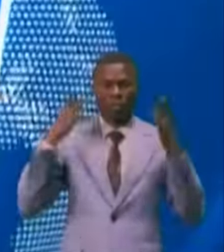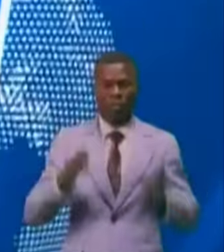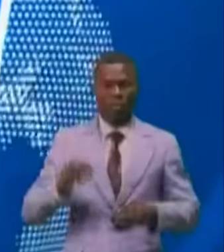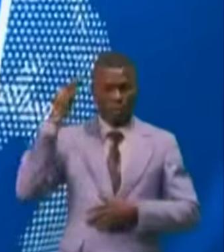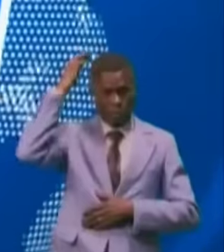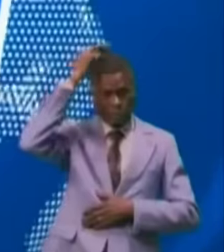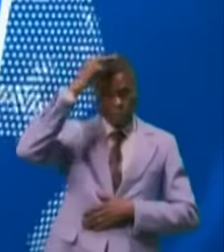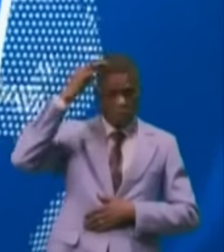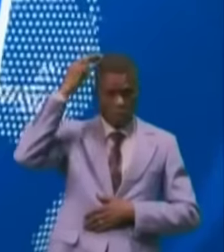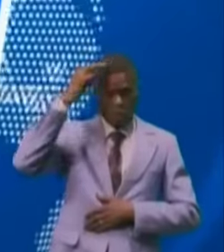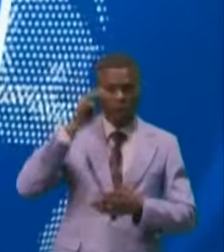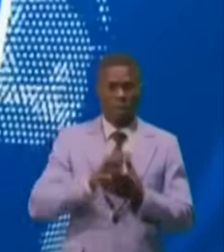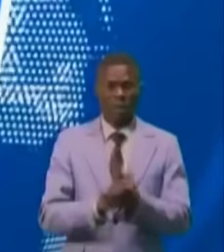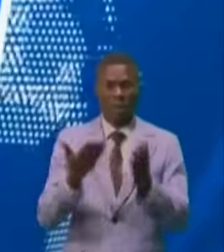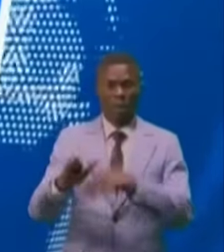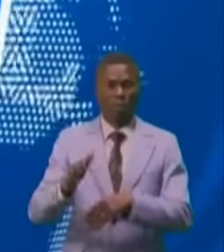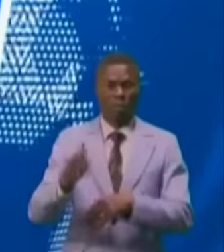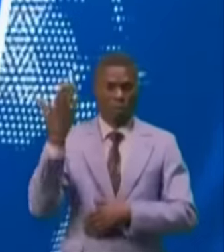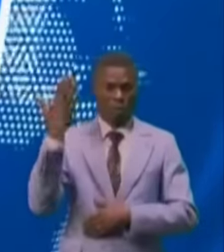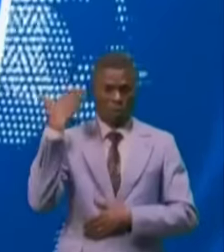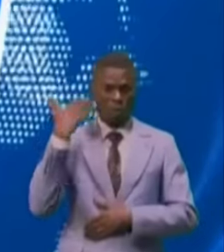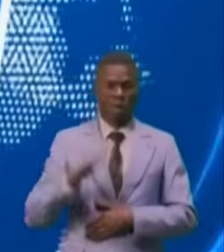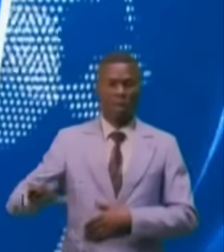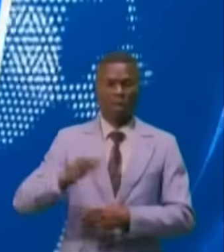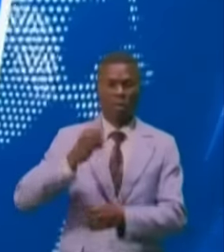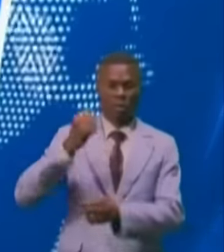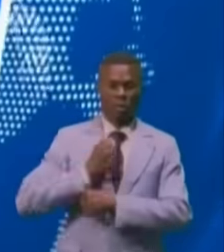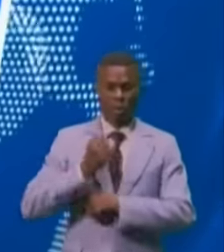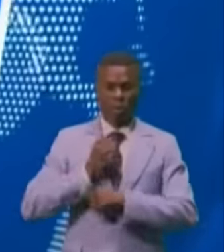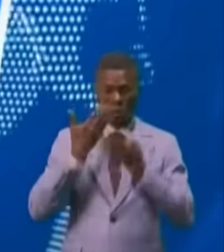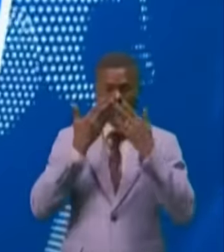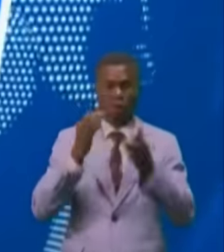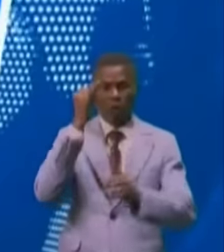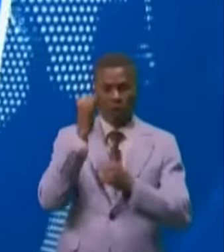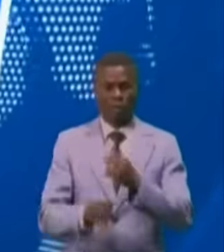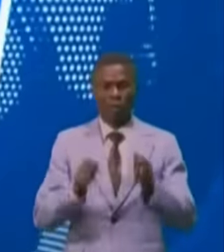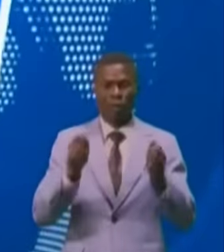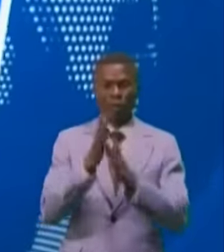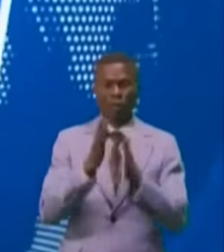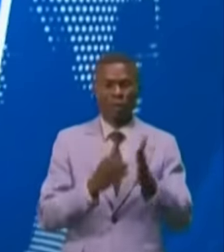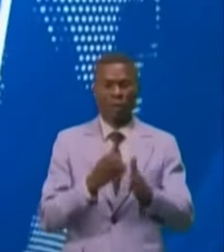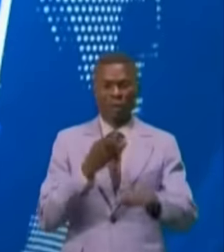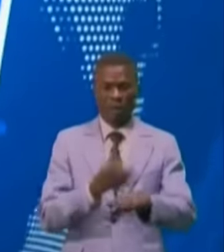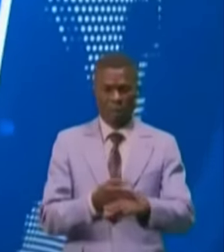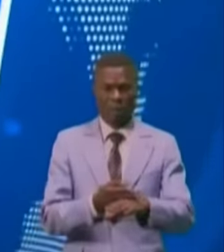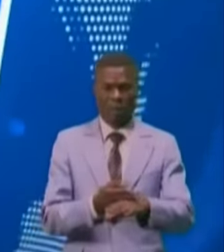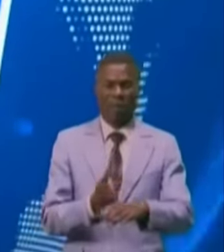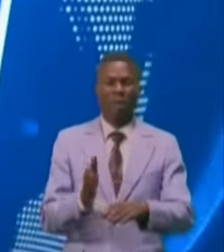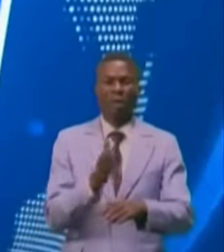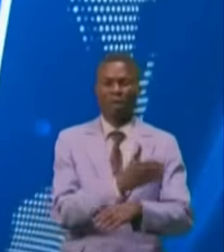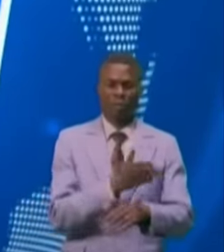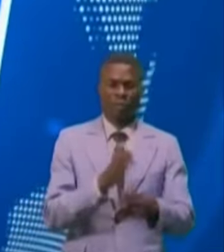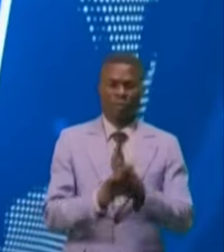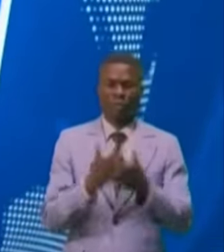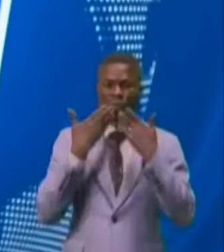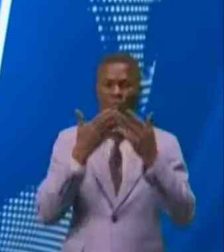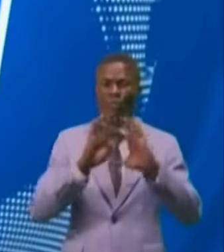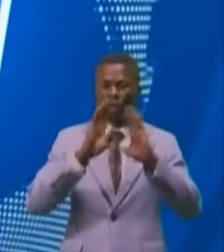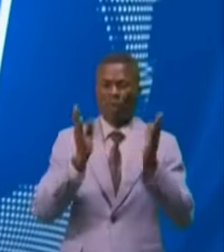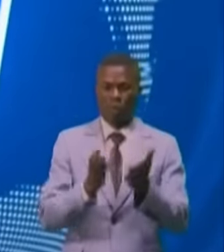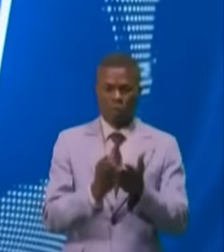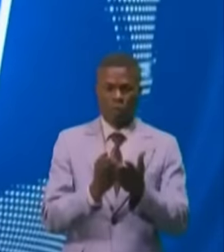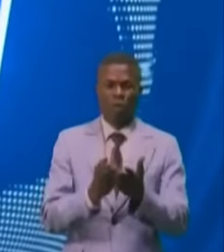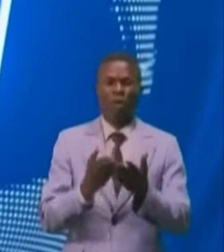pasteur Barouti décédé dernièrement au Canada. Voilà qui met un terme en ce journal, à ce journal des 19h sur la